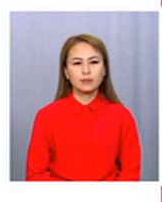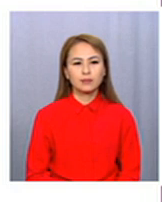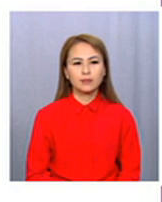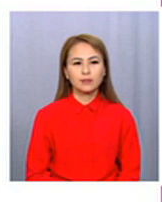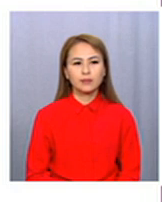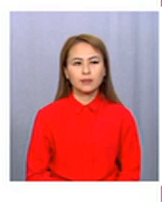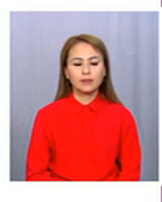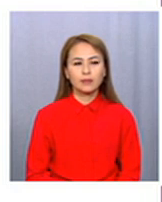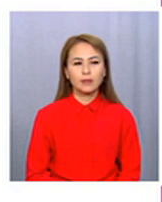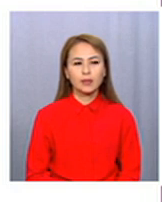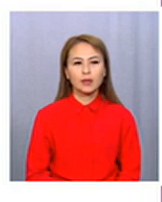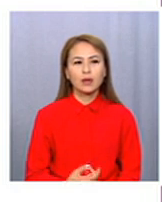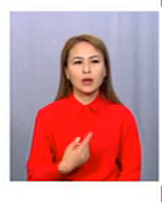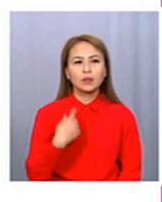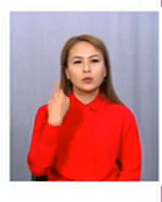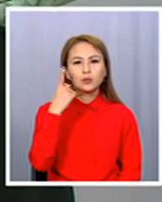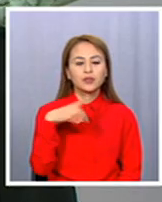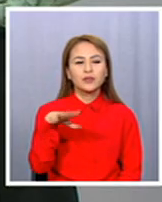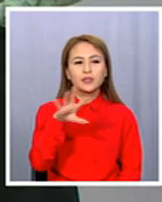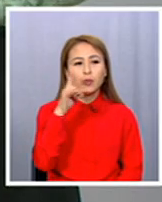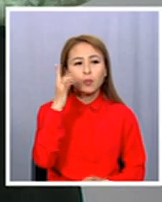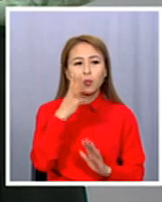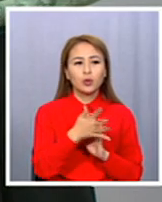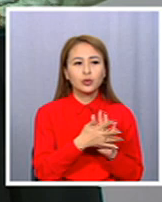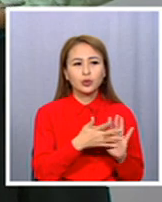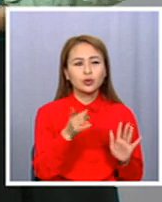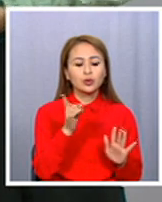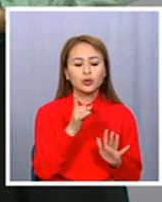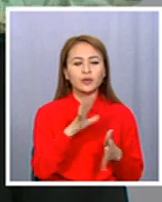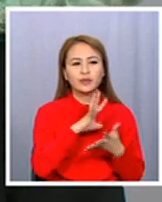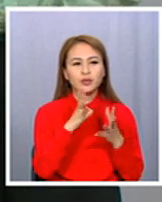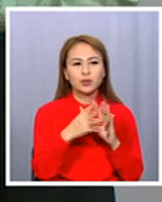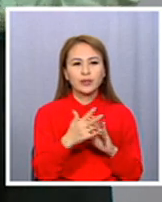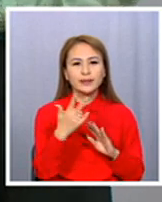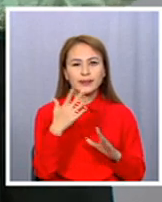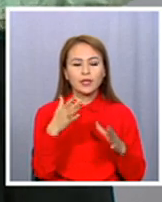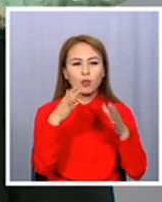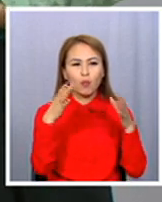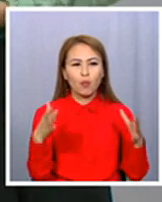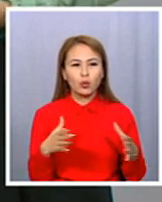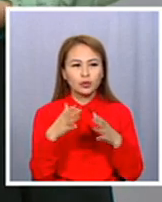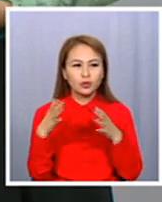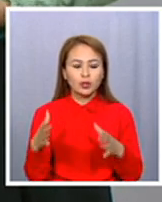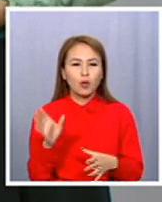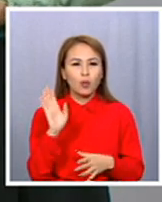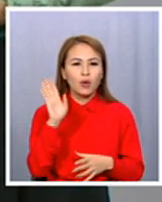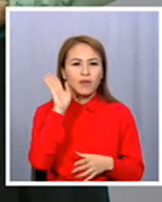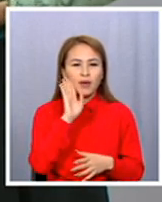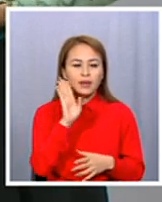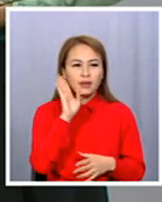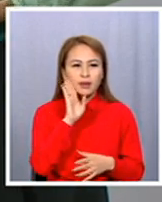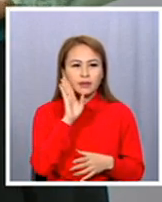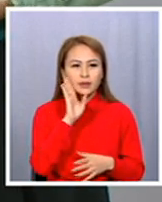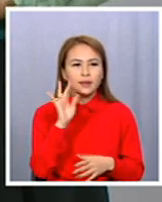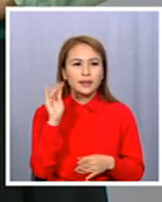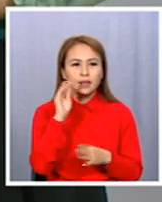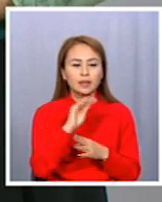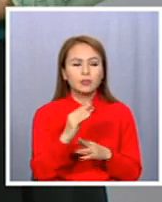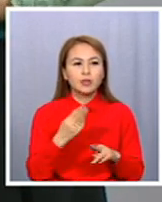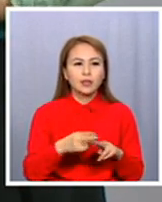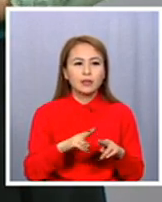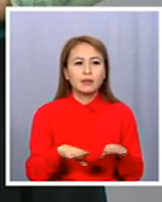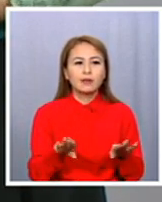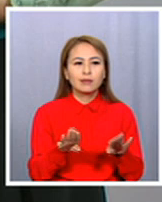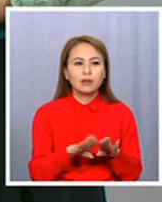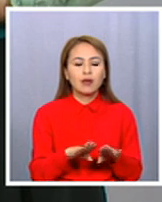Конечно же, ребята, я думаю, вы все догадались, что всего 3 бочки будет с пресной водой. Именно так